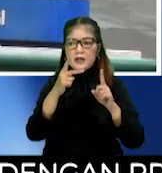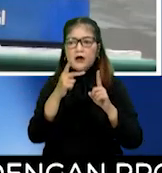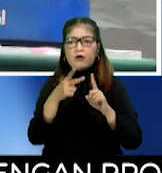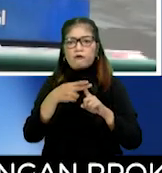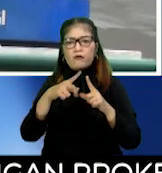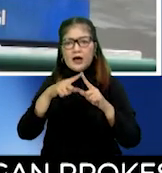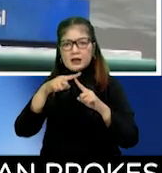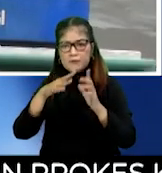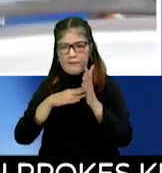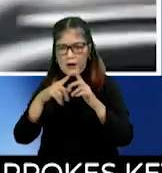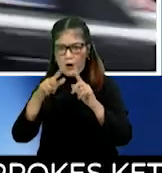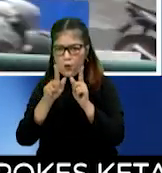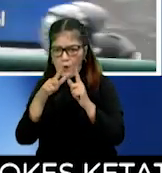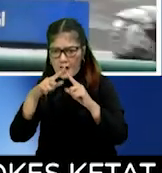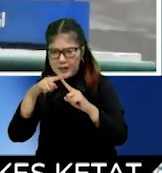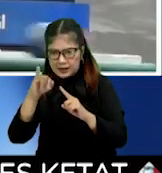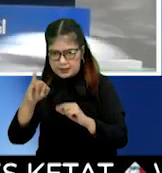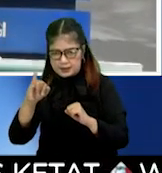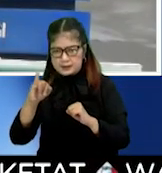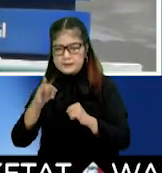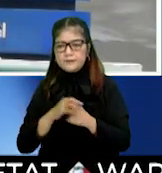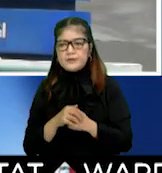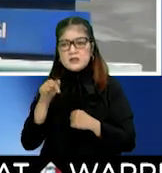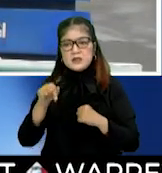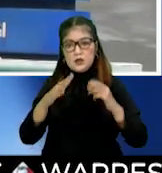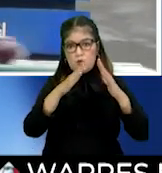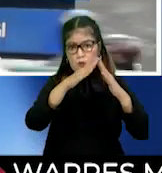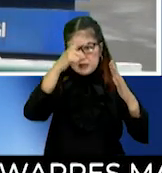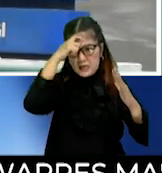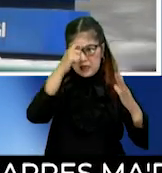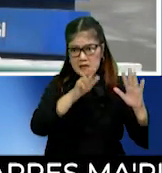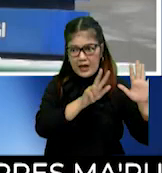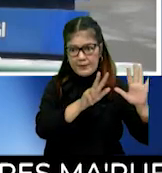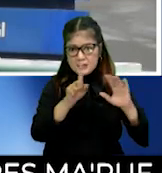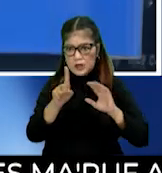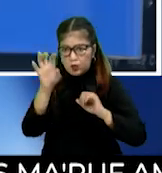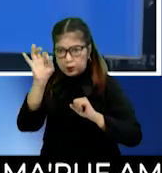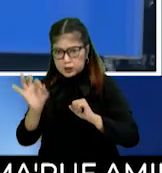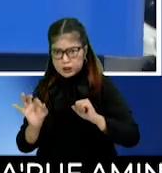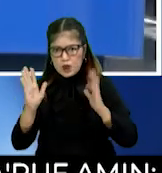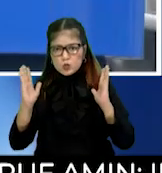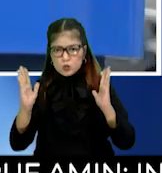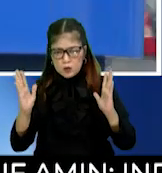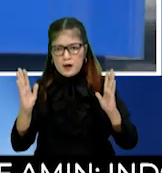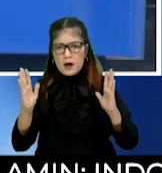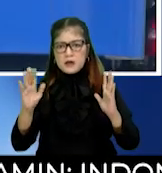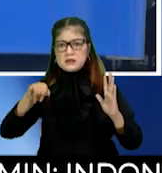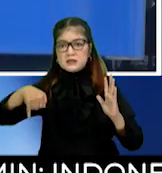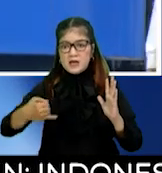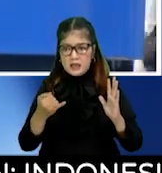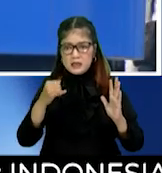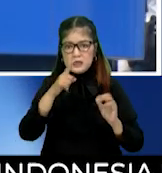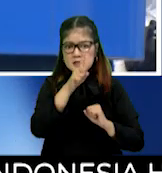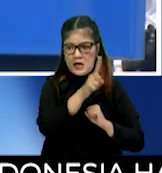memang ketriasian dari Rumah Sakit Fatmawati ini sudah mencapai 81%. Setidaknya dari 100 tempat